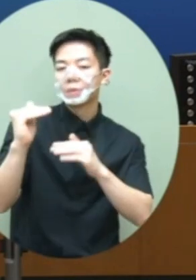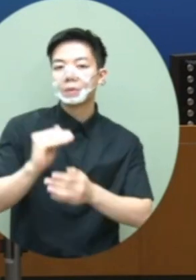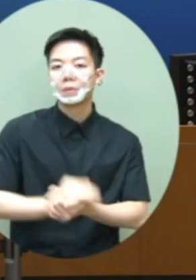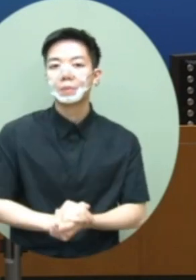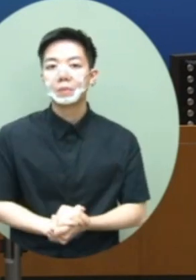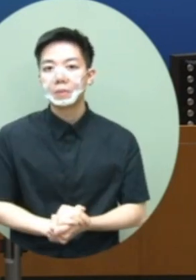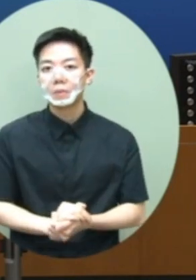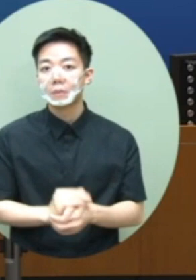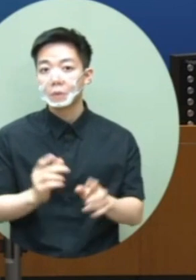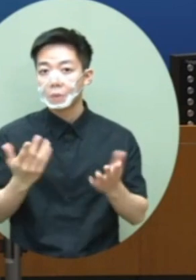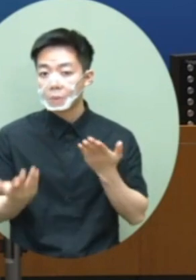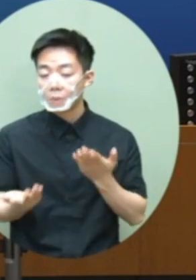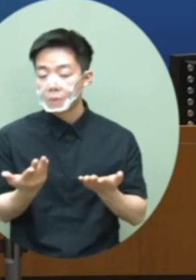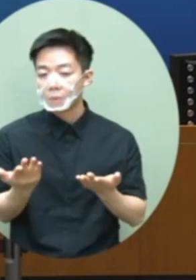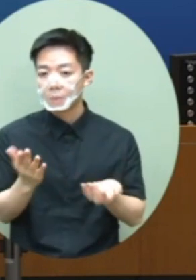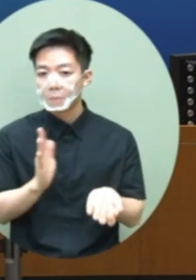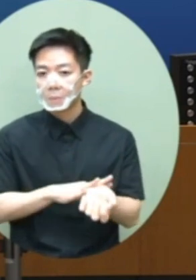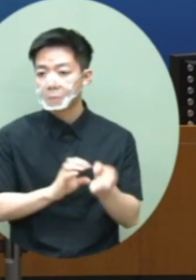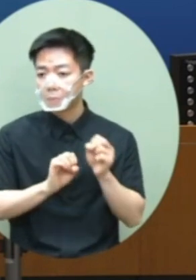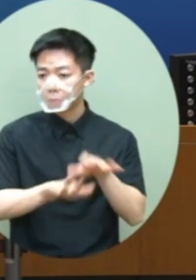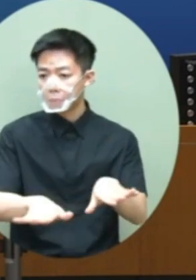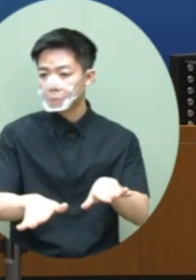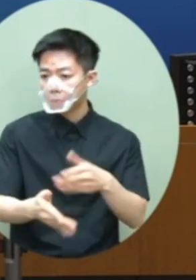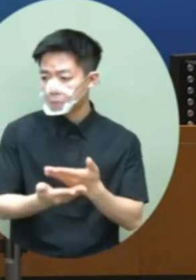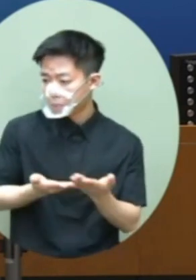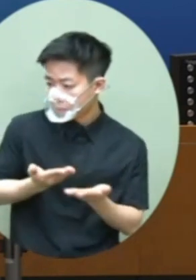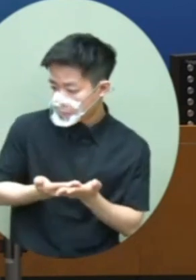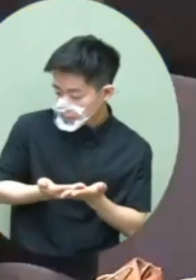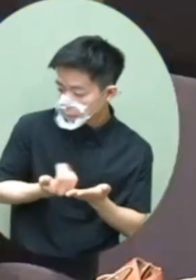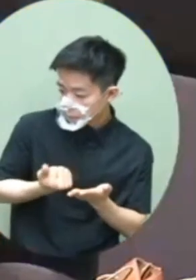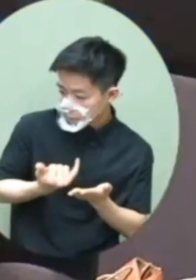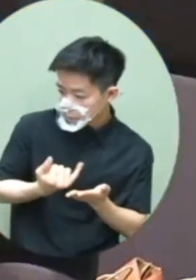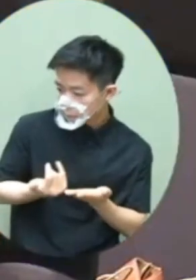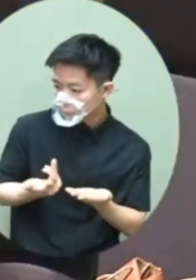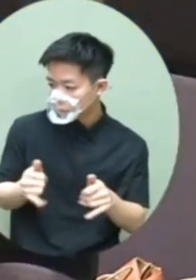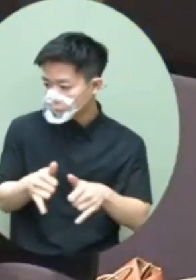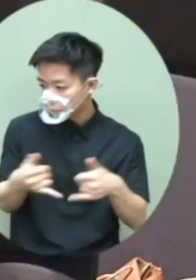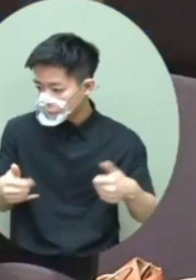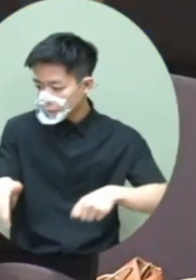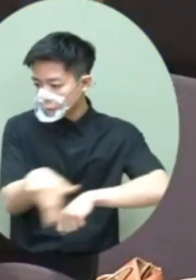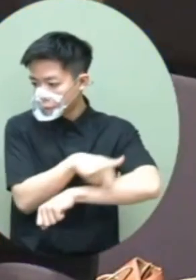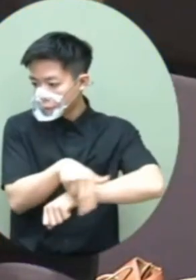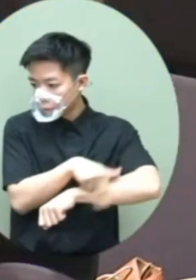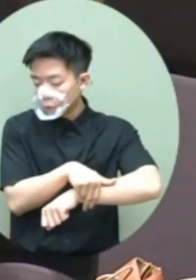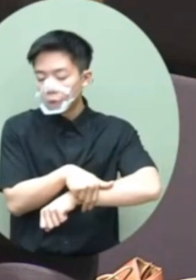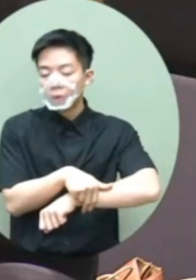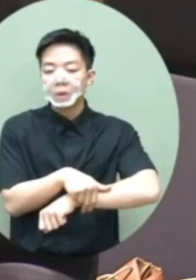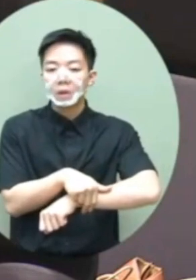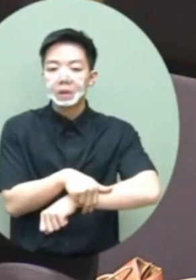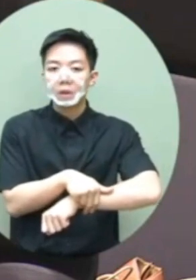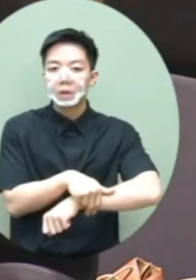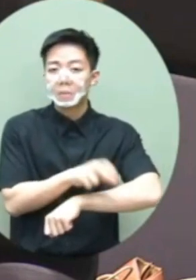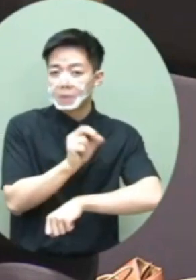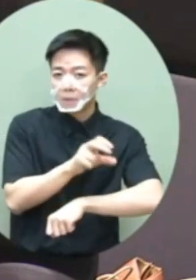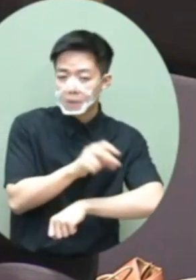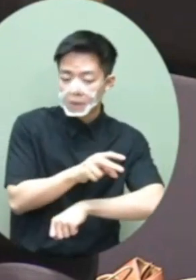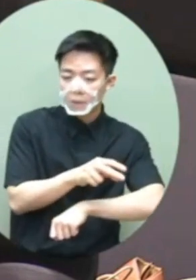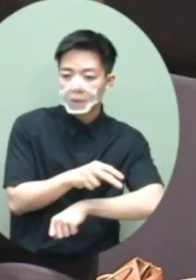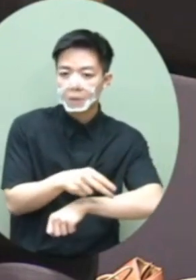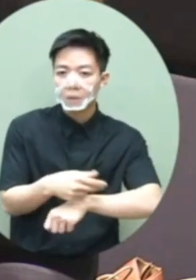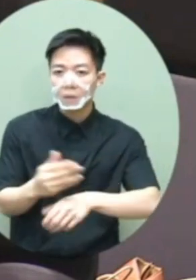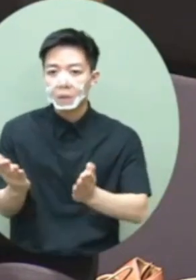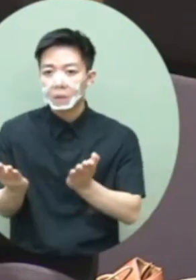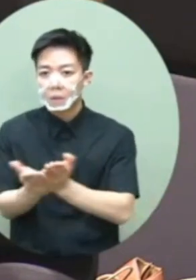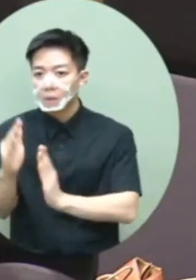个疫情有机会上升翻嘅时候，个社交距离措施同埋复课系咪都会继续翻咧？咁政府其实都有冇一个